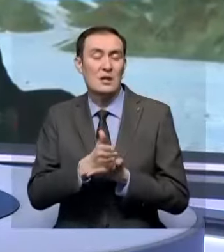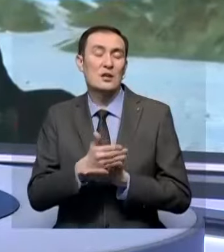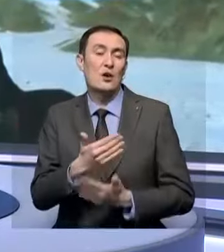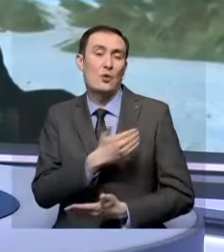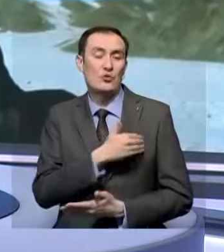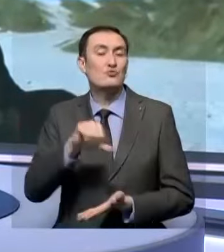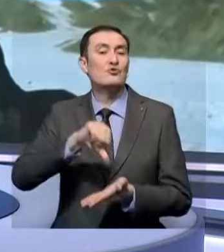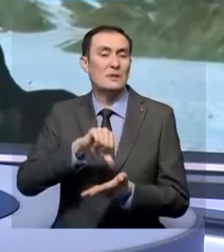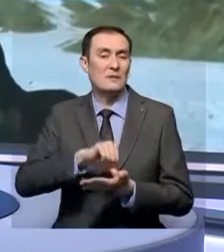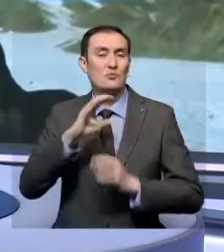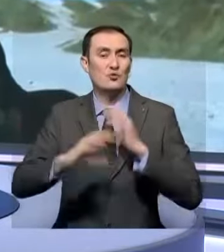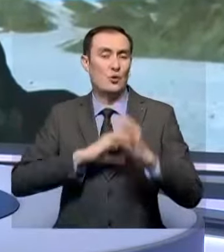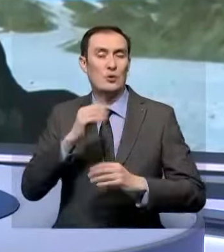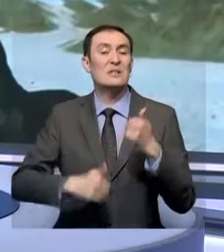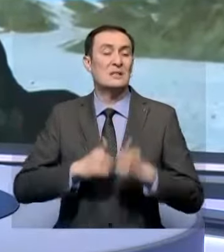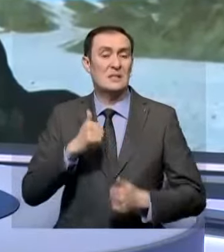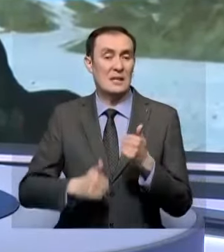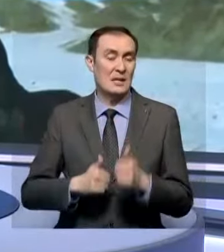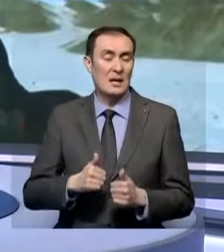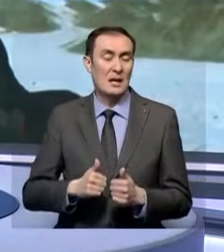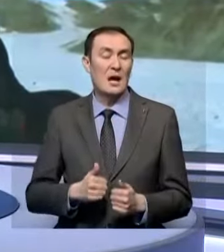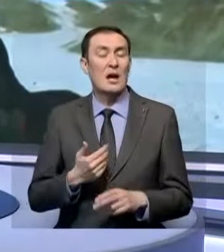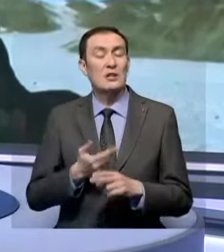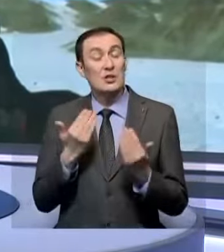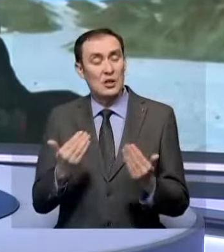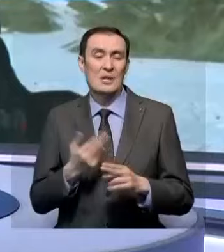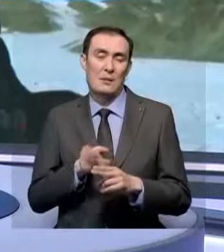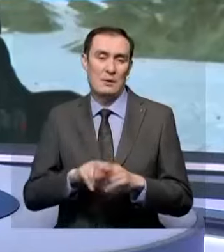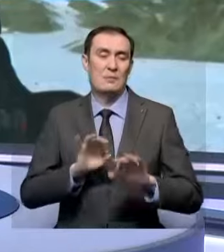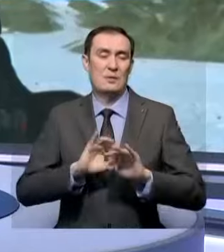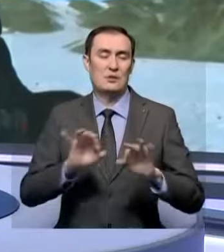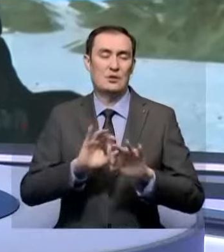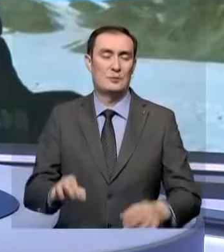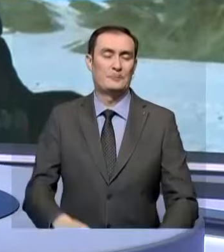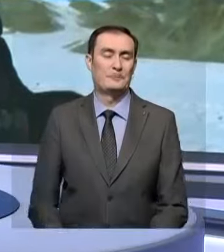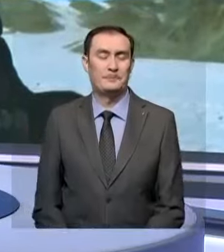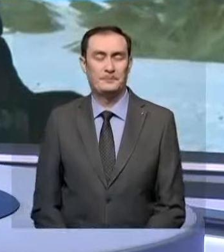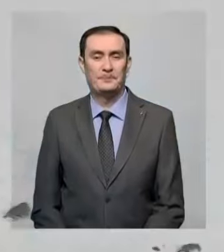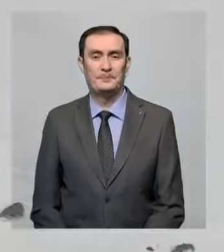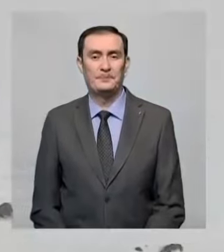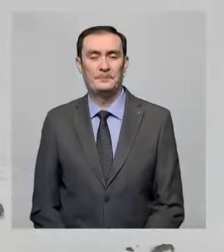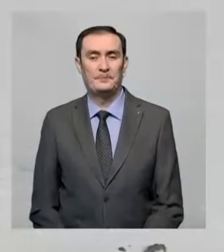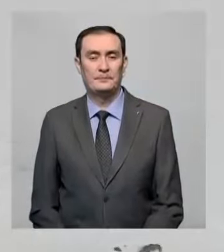мечтает участвовать с ним в международных состязаниях. Анель Есенбердина расскажет.